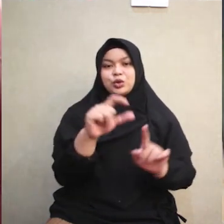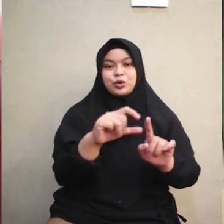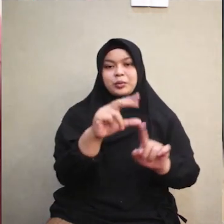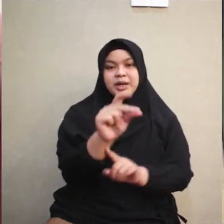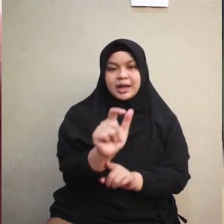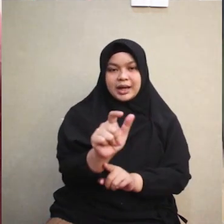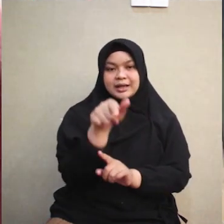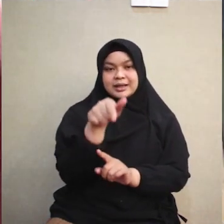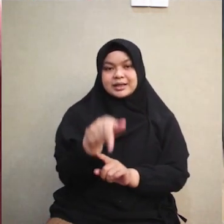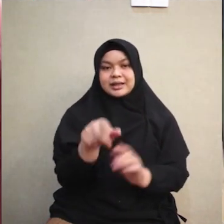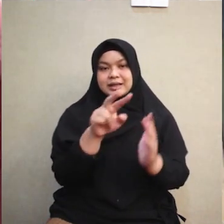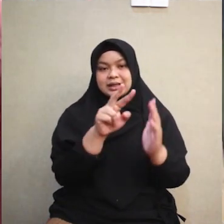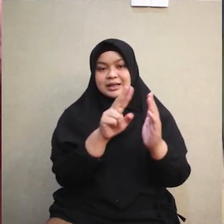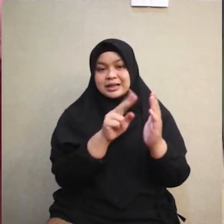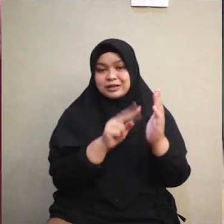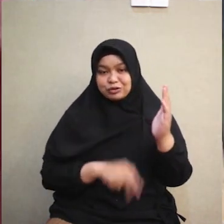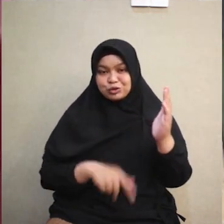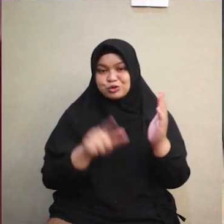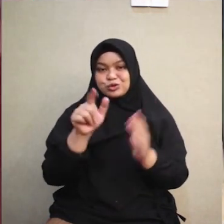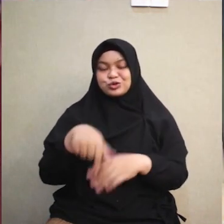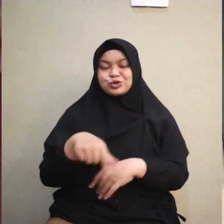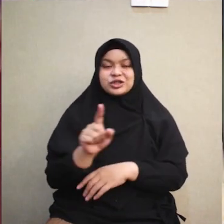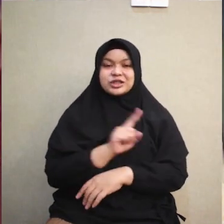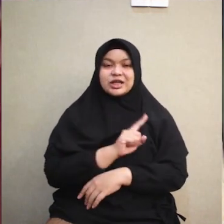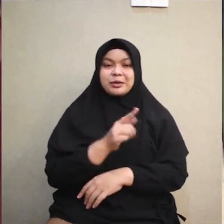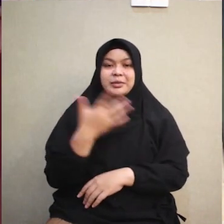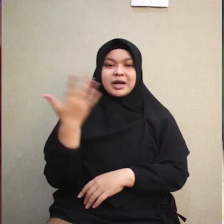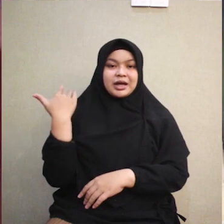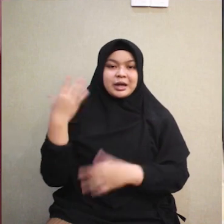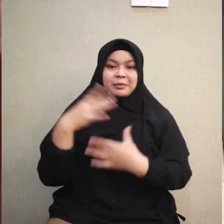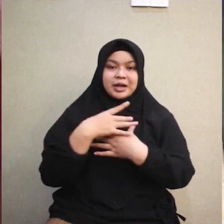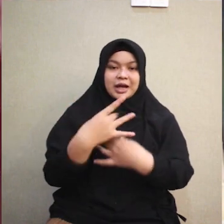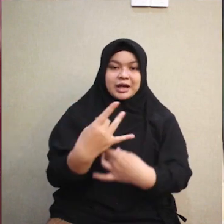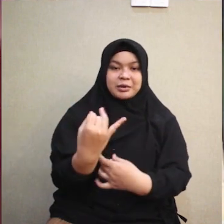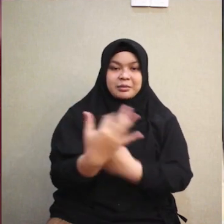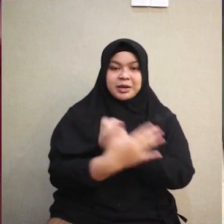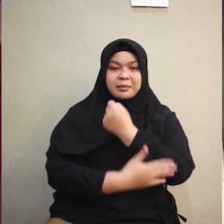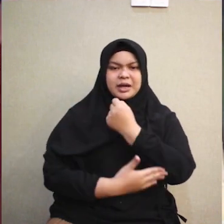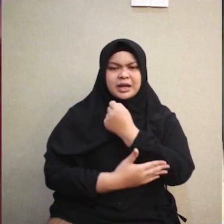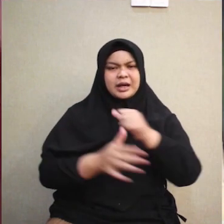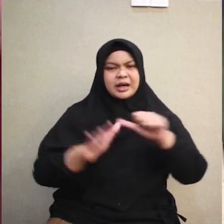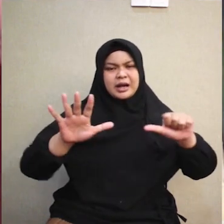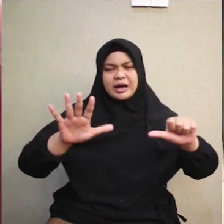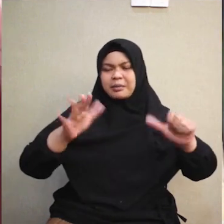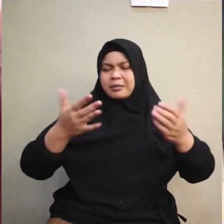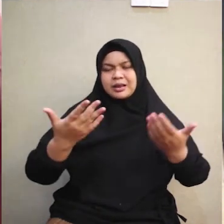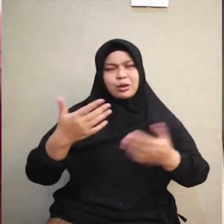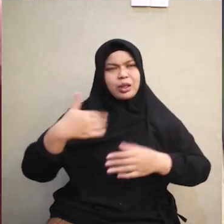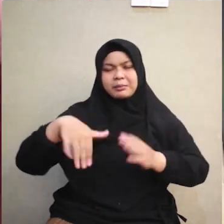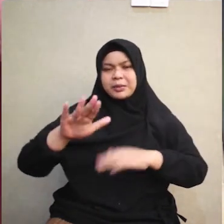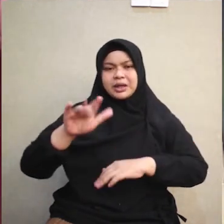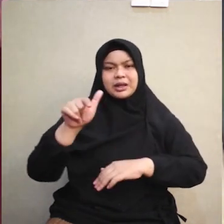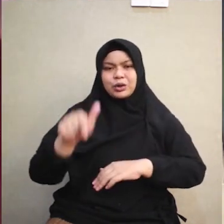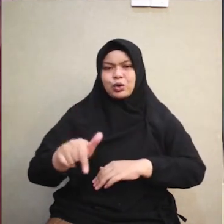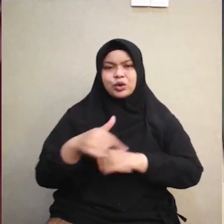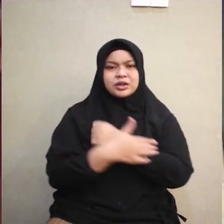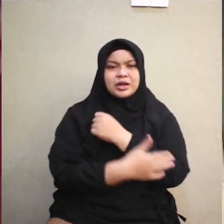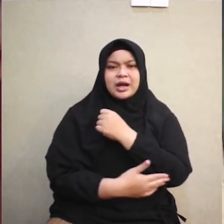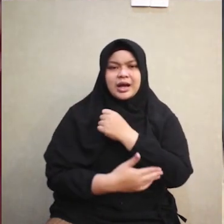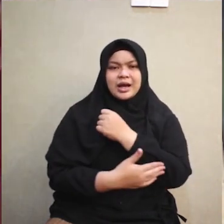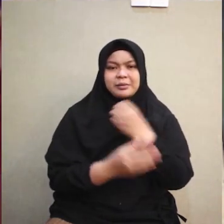sendiri kemarin Sangat menarik karena ada beberapa negara sekitar 6 atau lebih ya negara yang